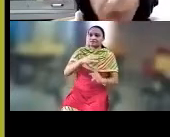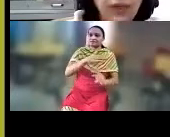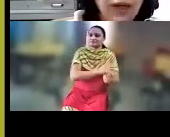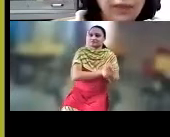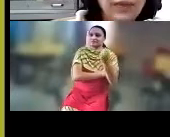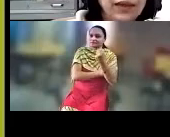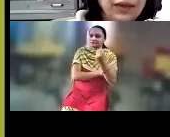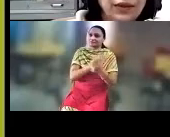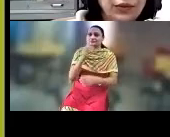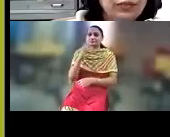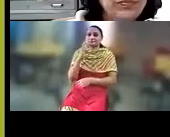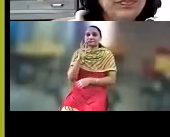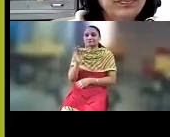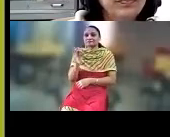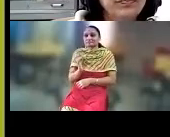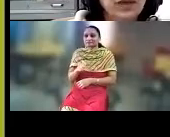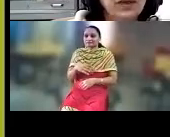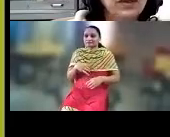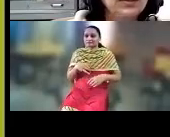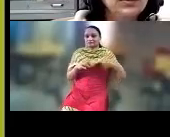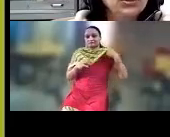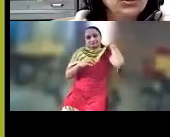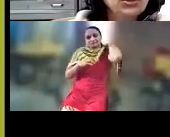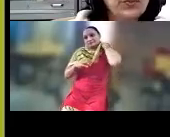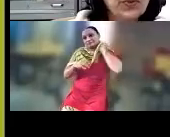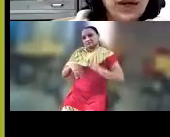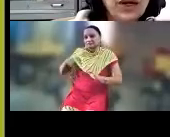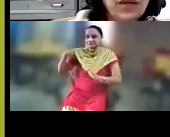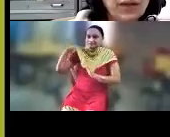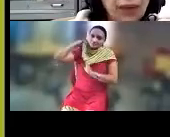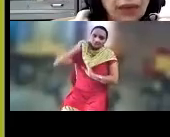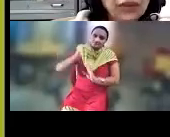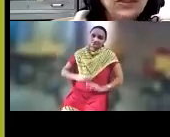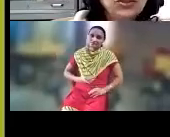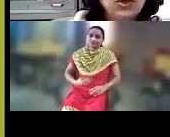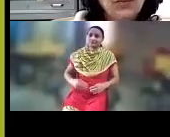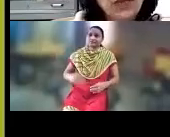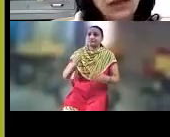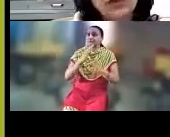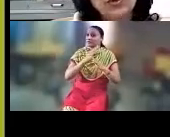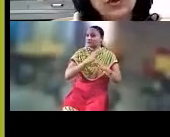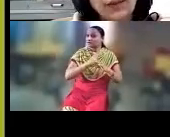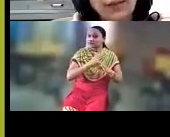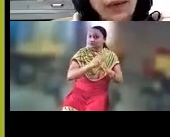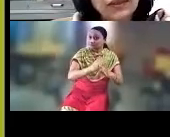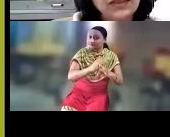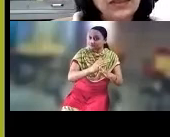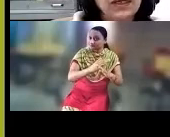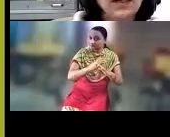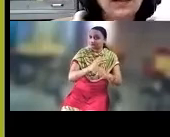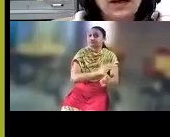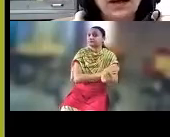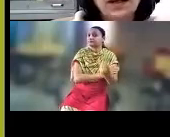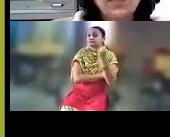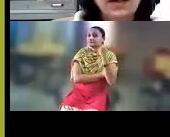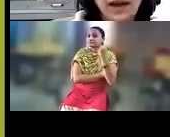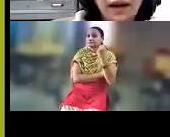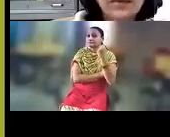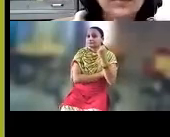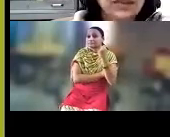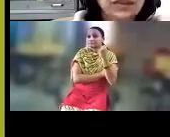पे फिर मैं आगे बात करती हूँ। सो जो प्रोटेक्टिव कैपेसिटीज को हम देखें तो कैपेसिटीज आर केयर